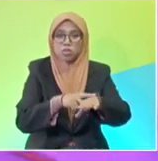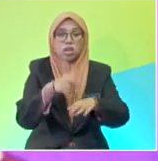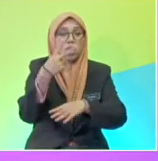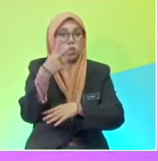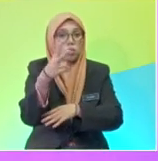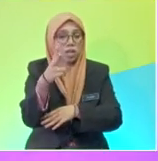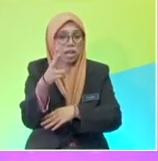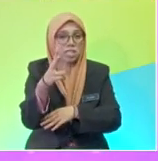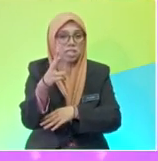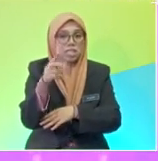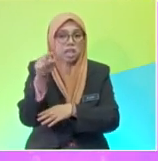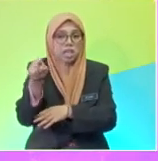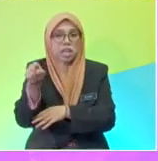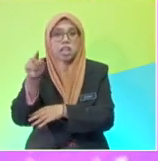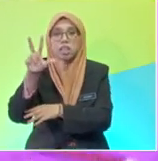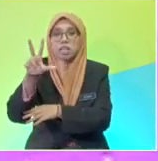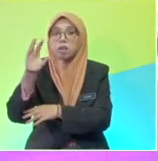12.30. Pukul